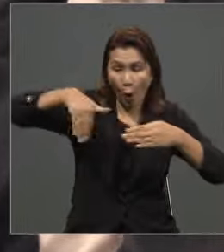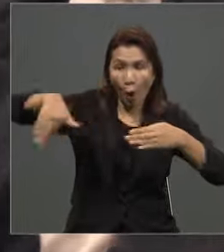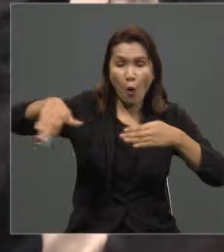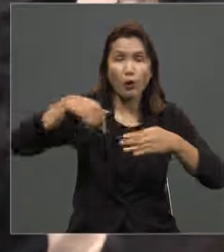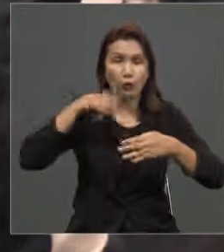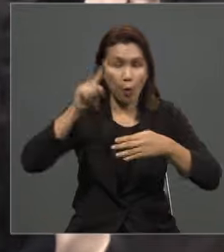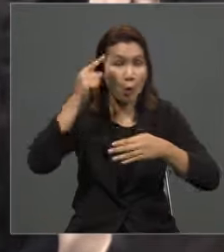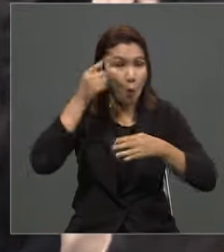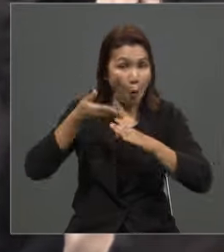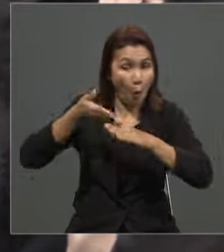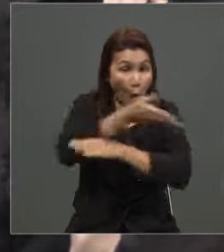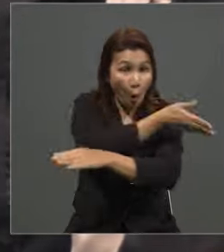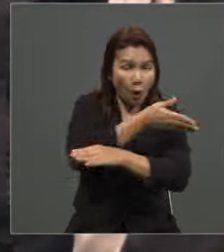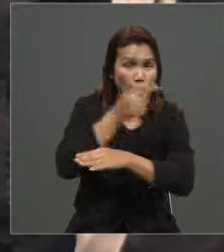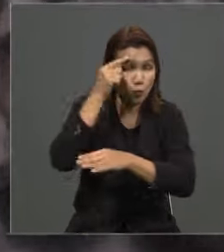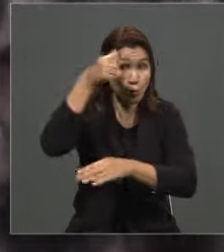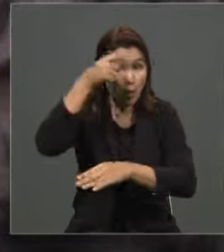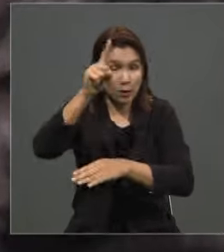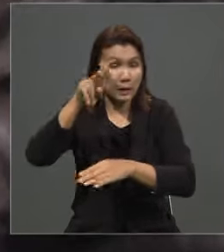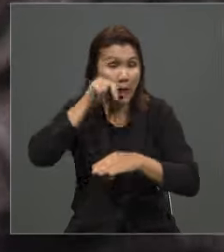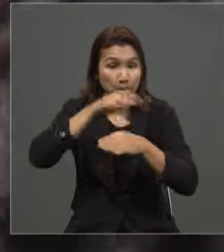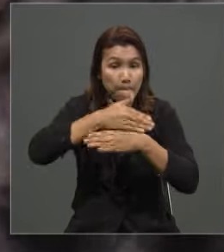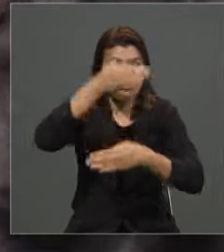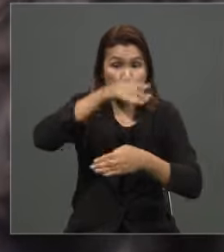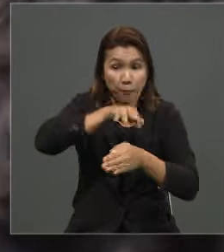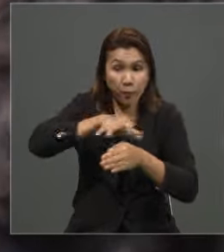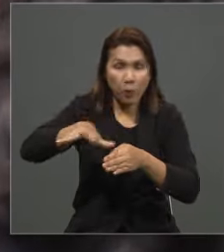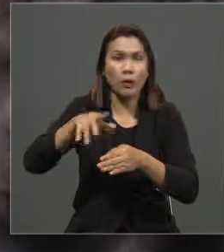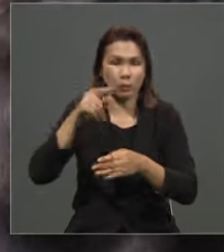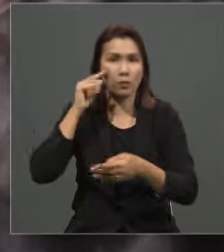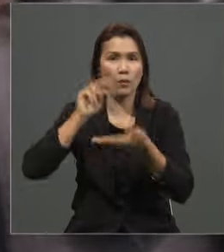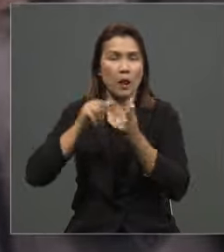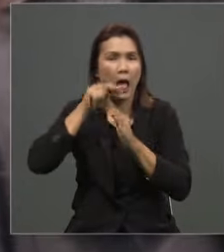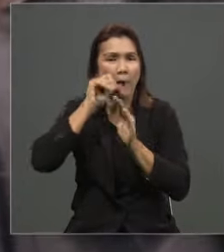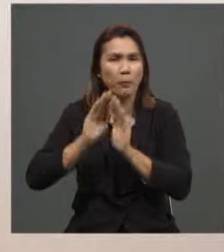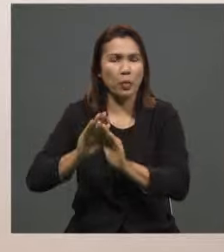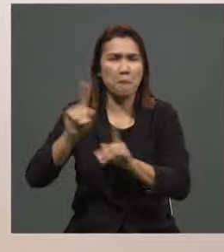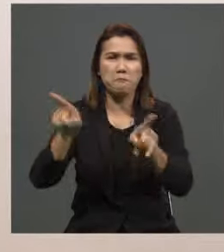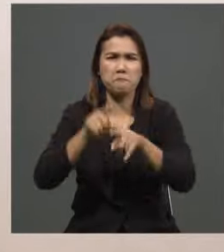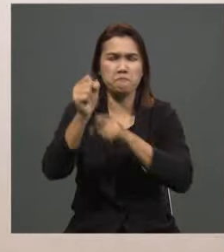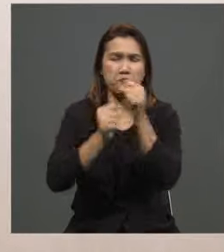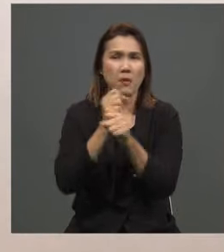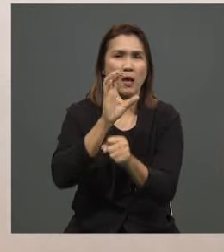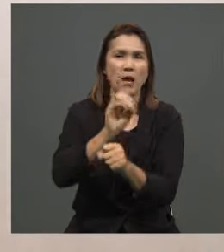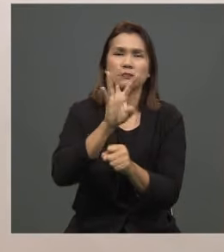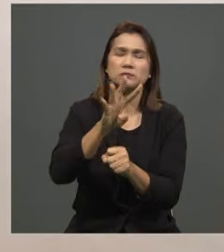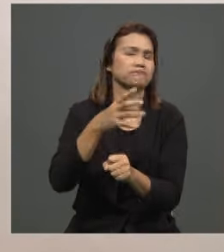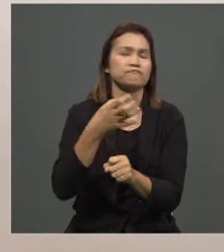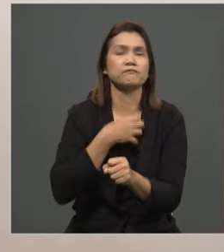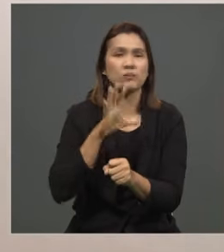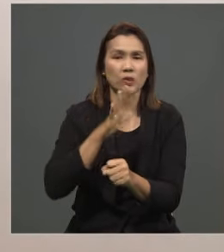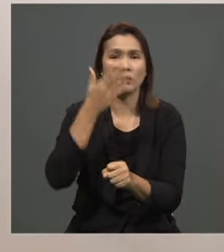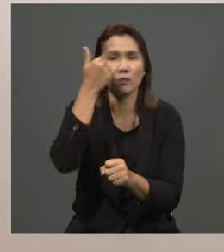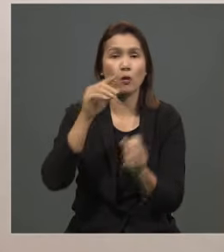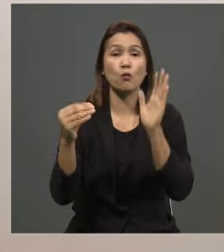ปล่อยน้ำล่วงหน้าก่อนอย่างน้อย 1วันพร้อมกับมั่นใจบอกว่าจะไม่เกิดน้ำท่วมขังแบบปี 2554อย่างแน่นอน